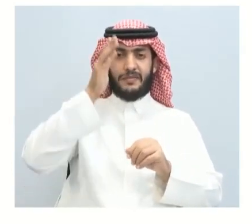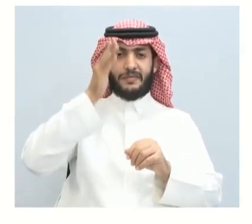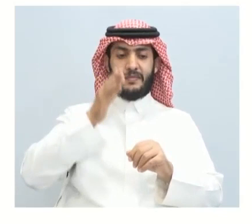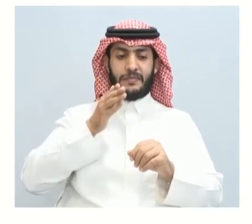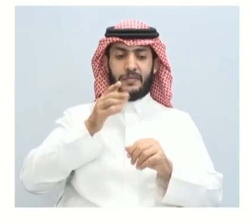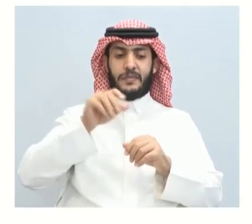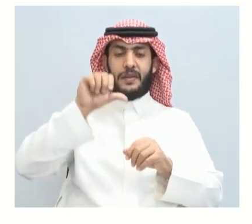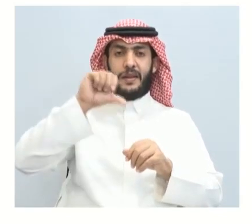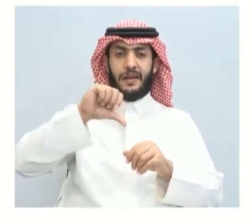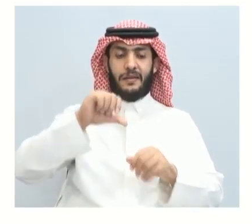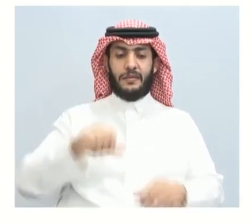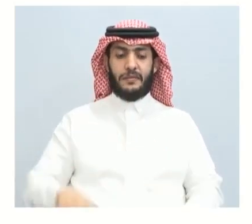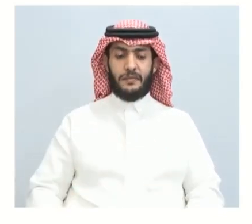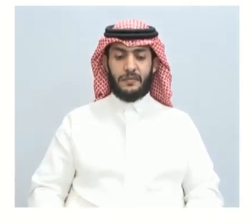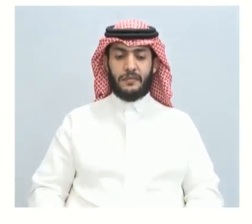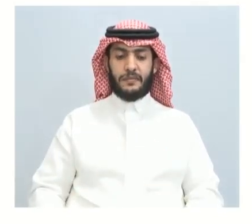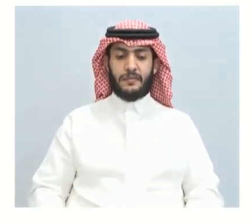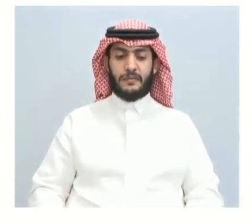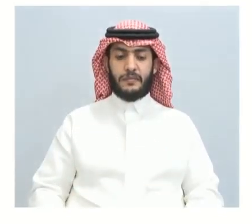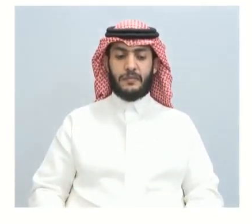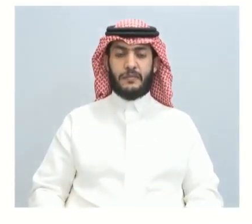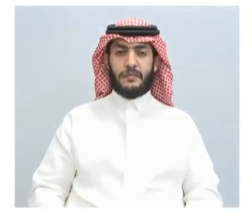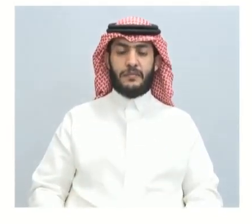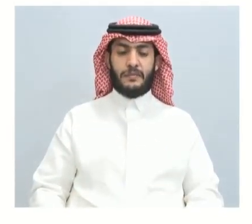راسي طبعا تفشل في هذا الاختبار